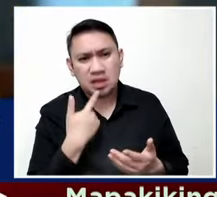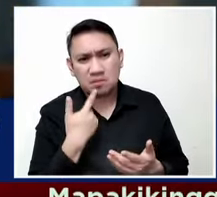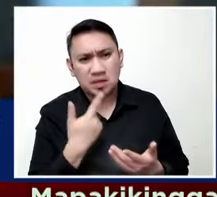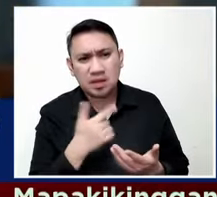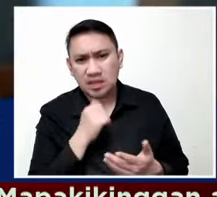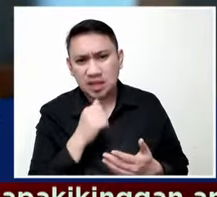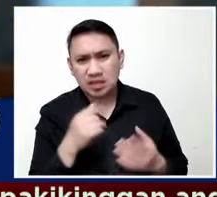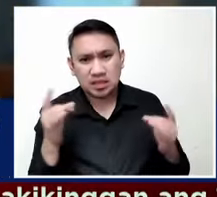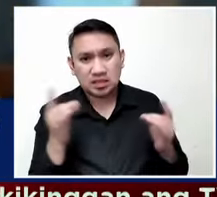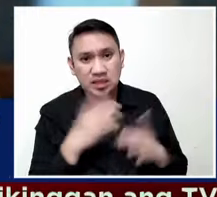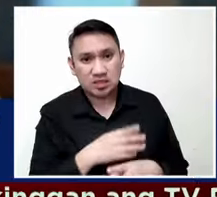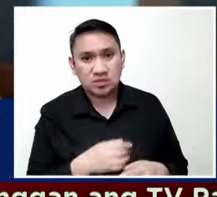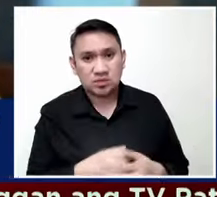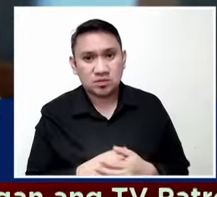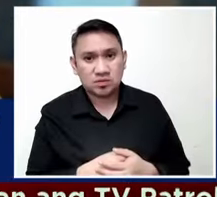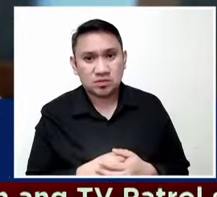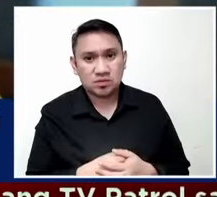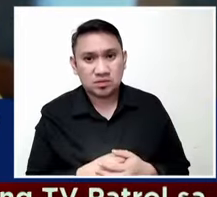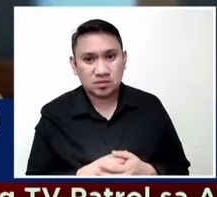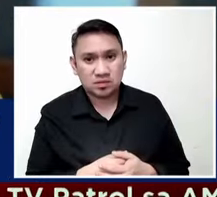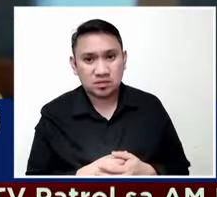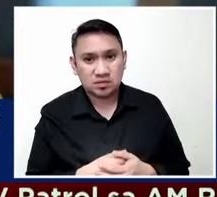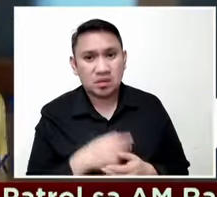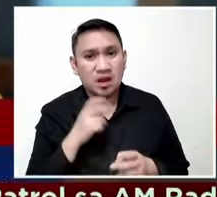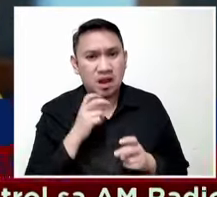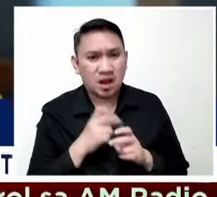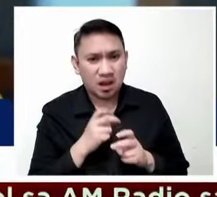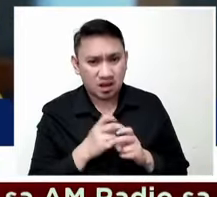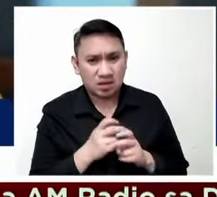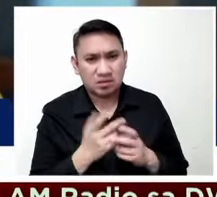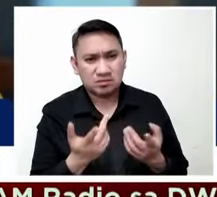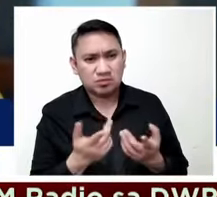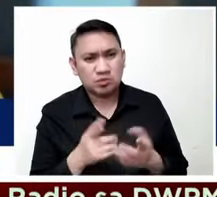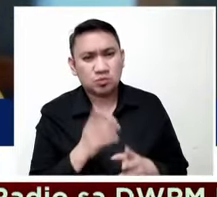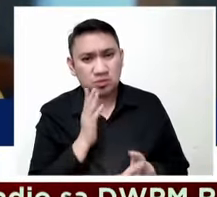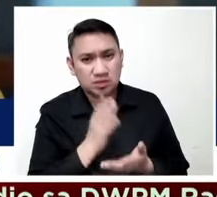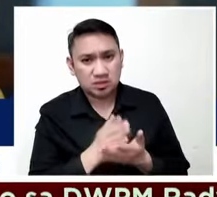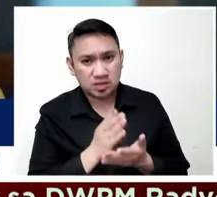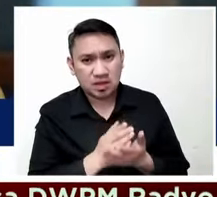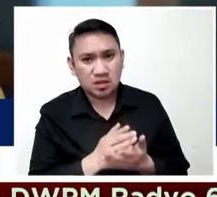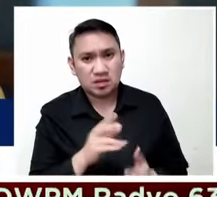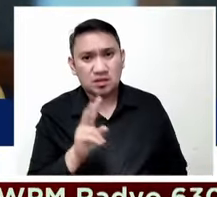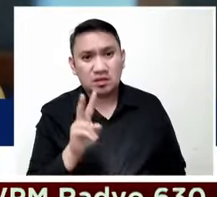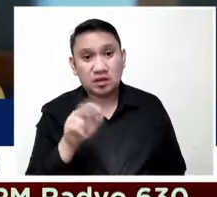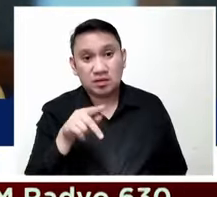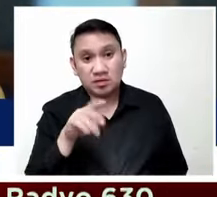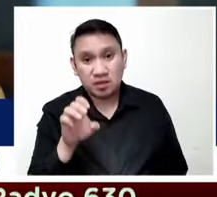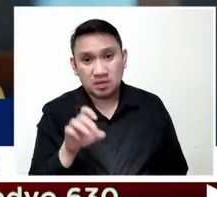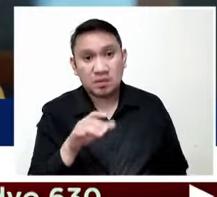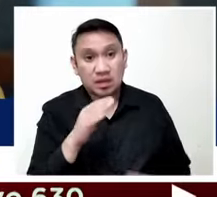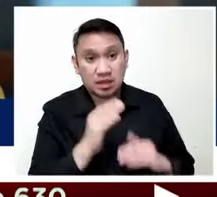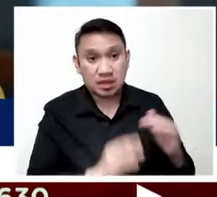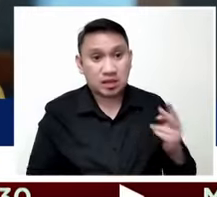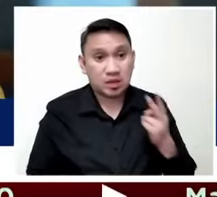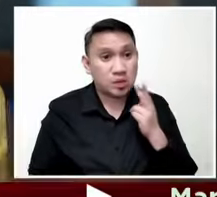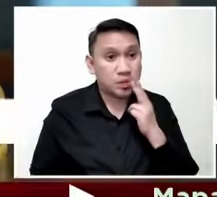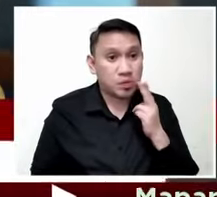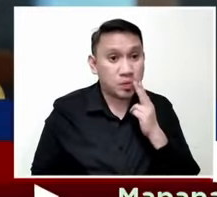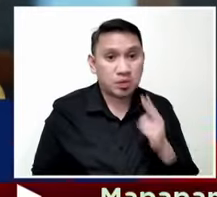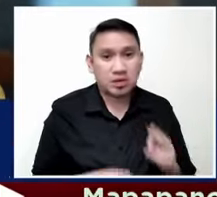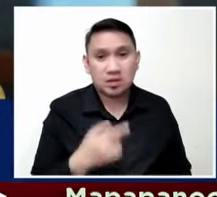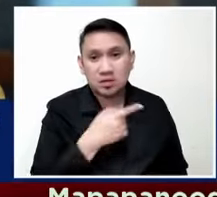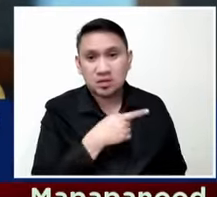vape. Mas mahirap nga yung paghinto ng vape kesa doon sa sigarilyo. Bakit? Kasi ang hirap